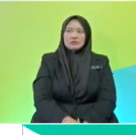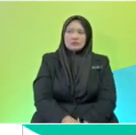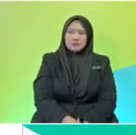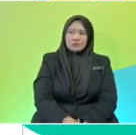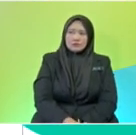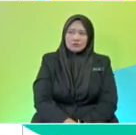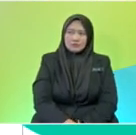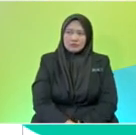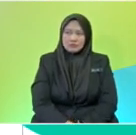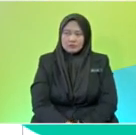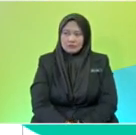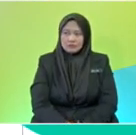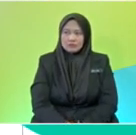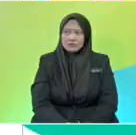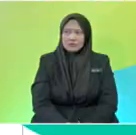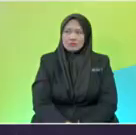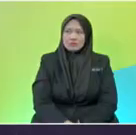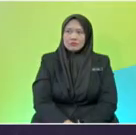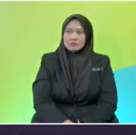bagi dua